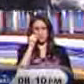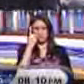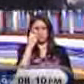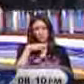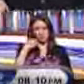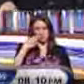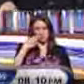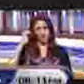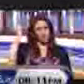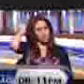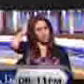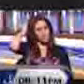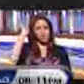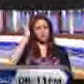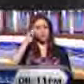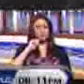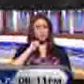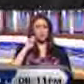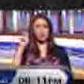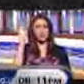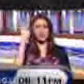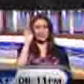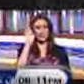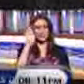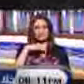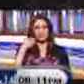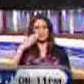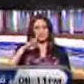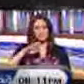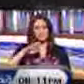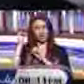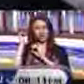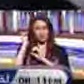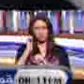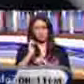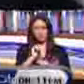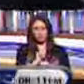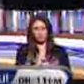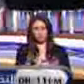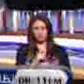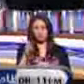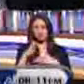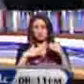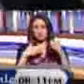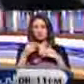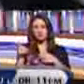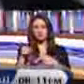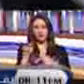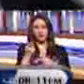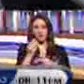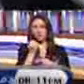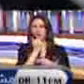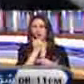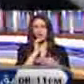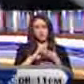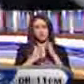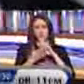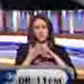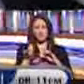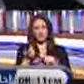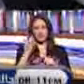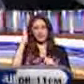الصباح الباكر لمقر الكنيسة الإنجيلية الأولى. أخويا ملوش أي دعوة بالأمور دي خالص،